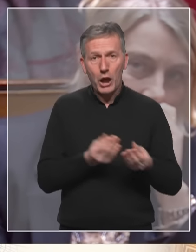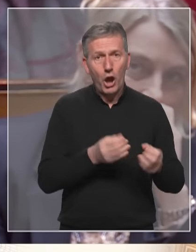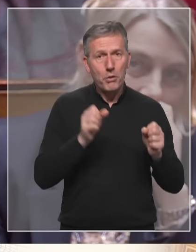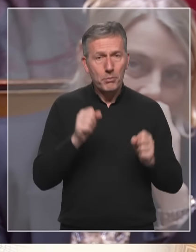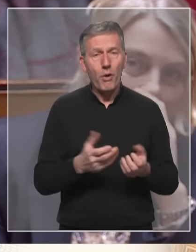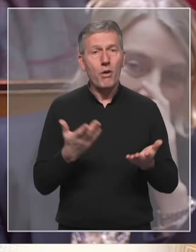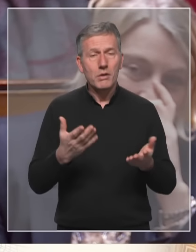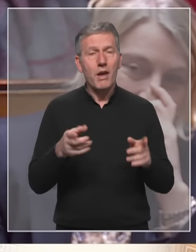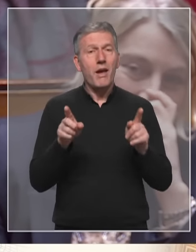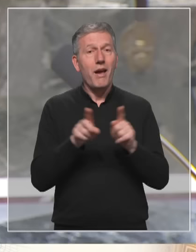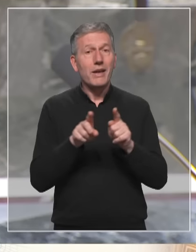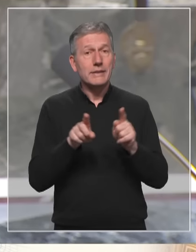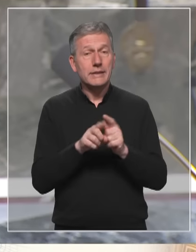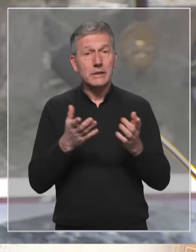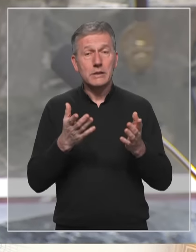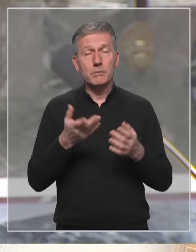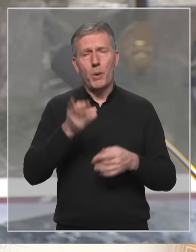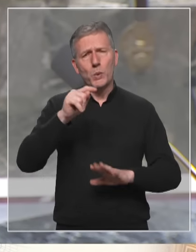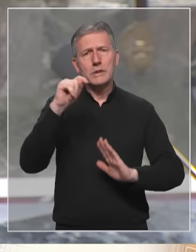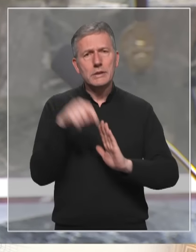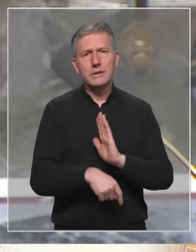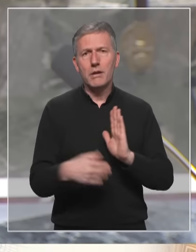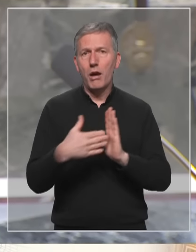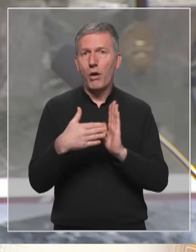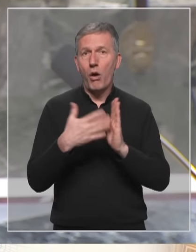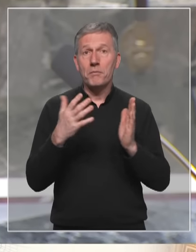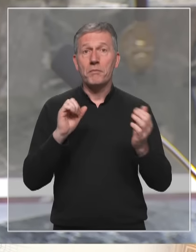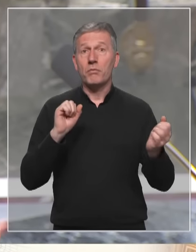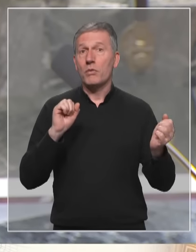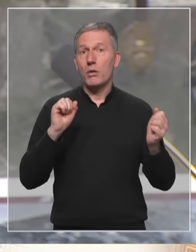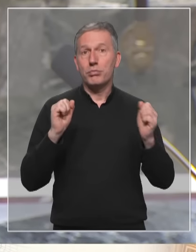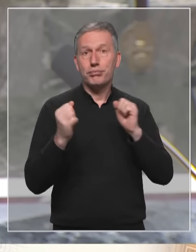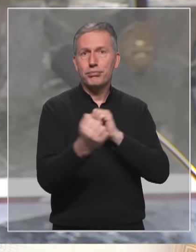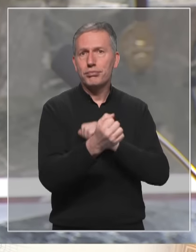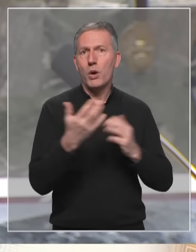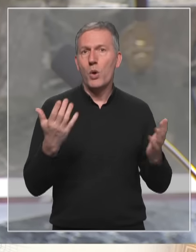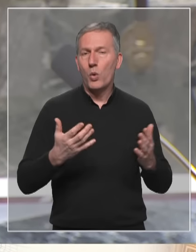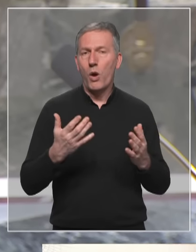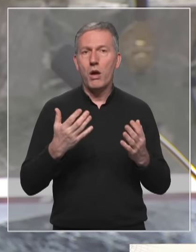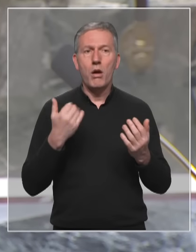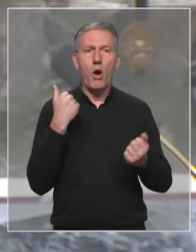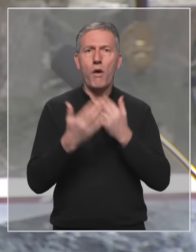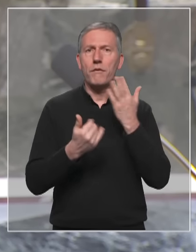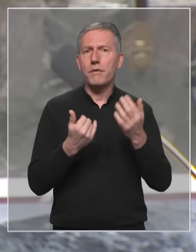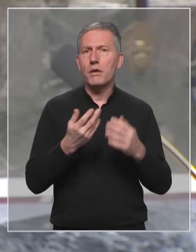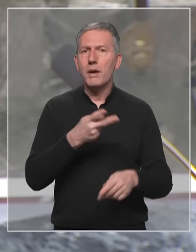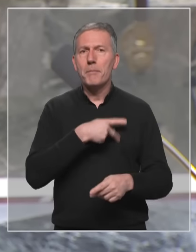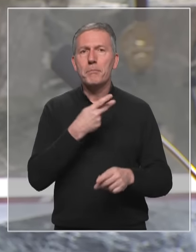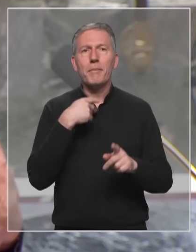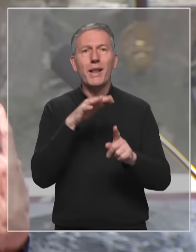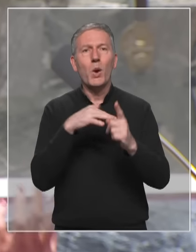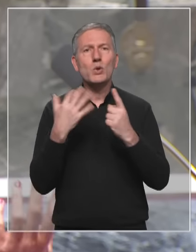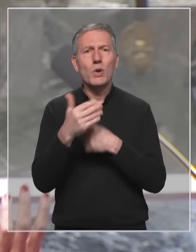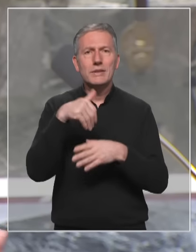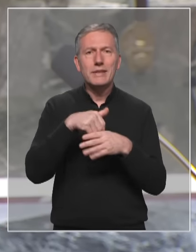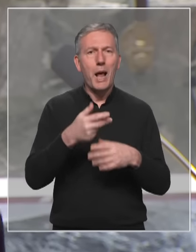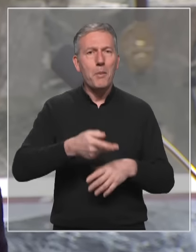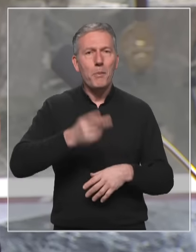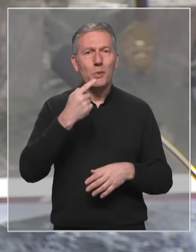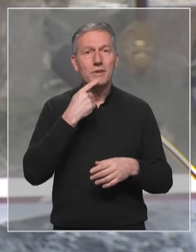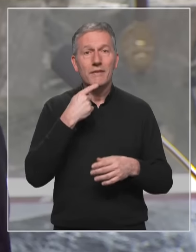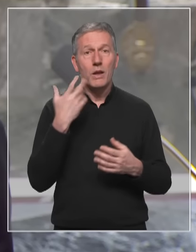Mais nous commençons aussi à aller plus loin dans la transformation, notamment de l'offre médico-sociale, c'est-à-dire de